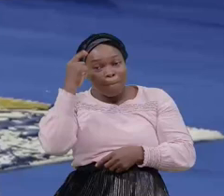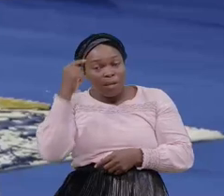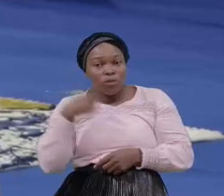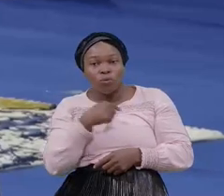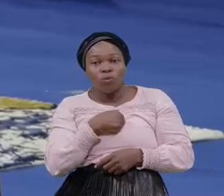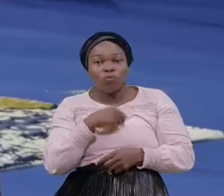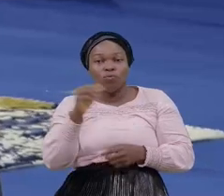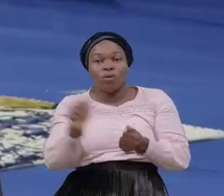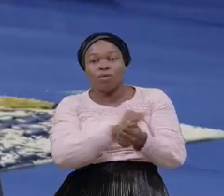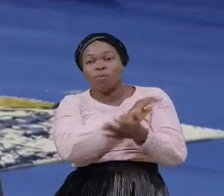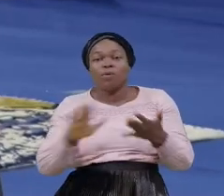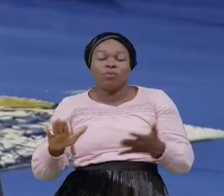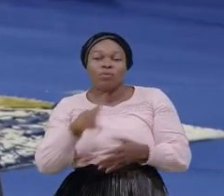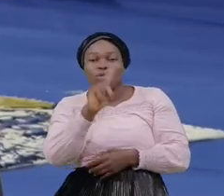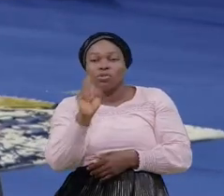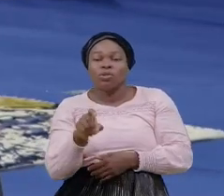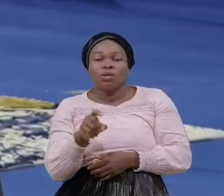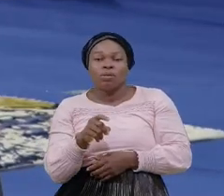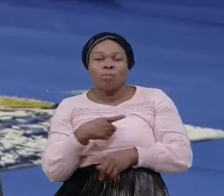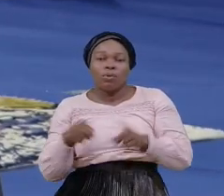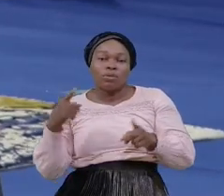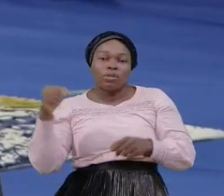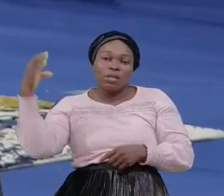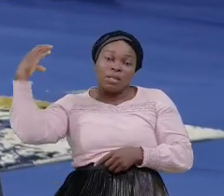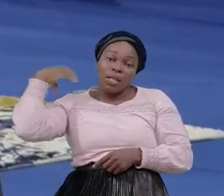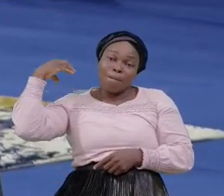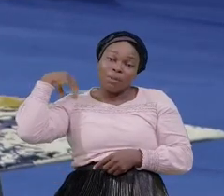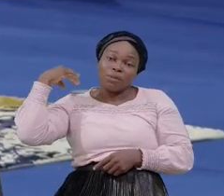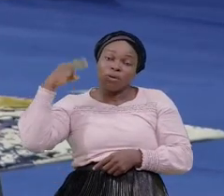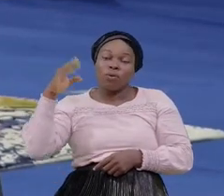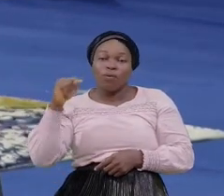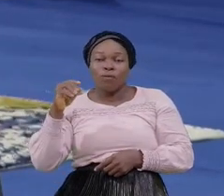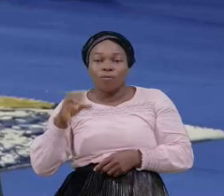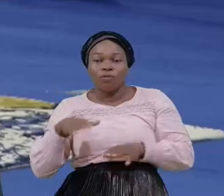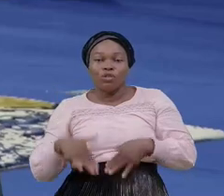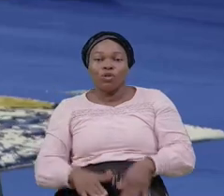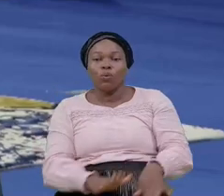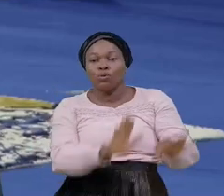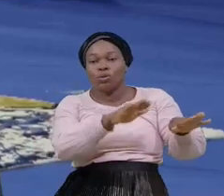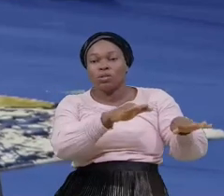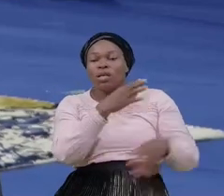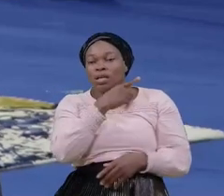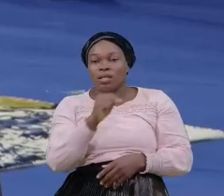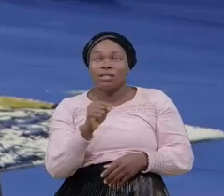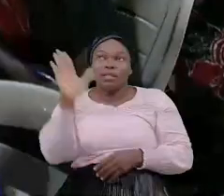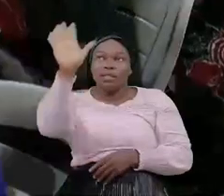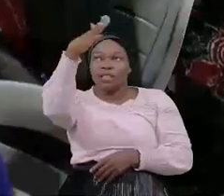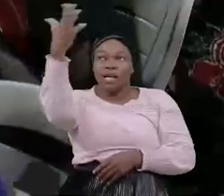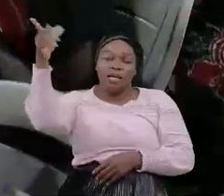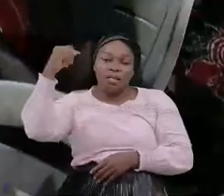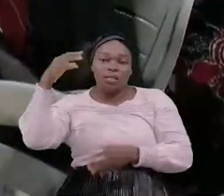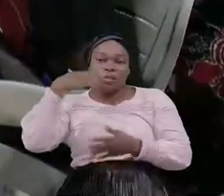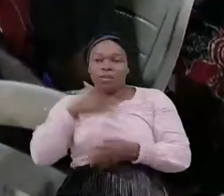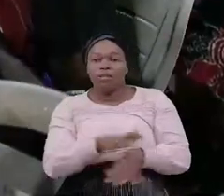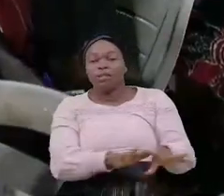levé martialement parce qu'il est le maître des océans, des cieux, du ciel, de la mer,